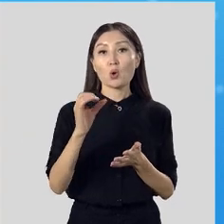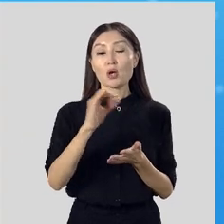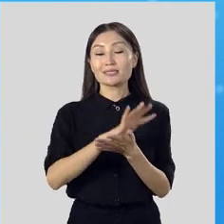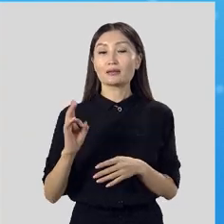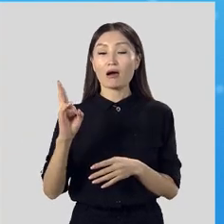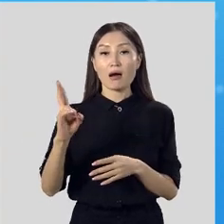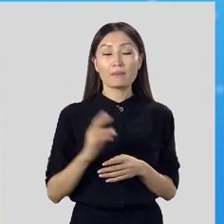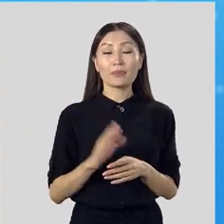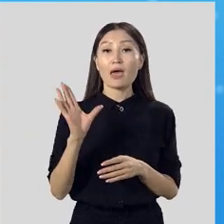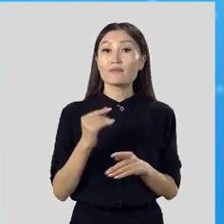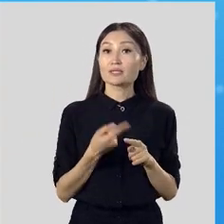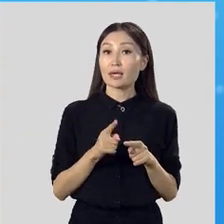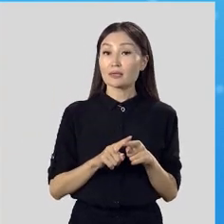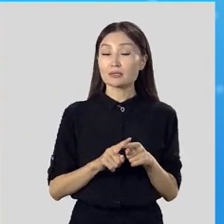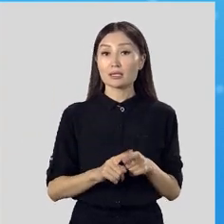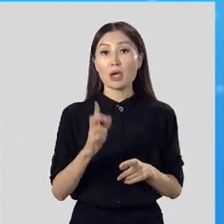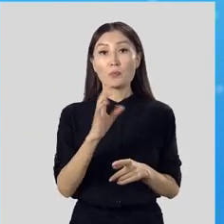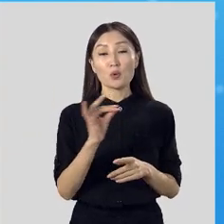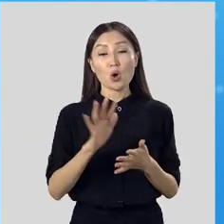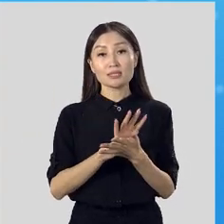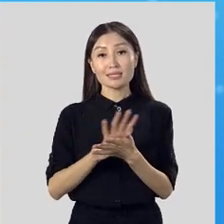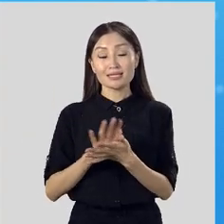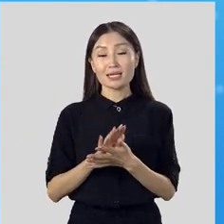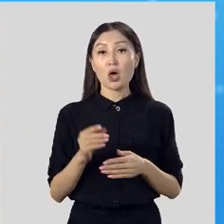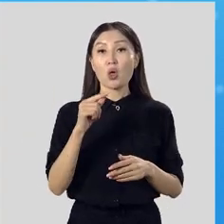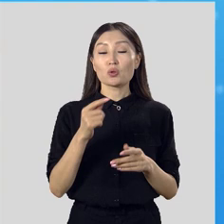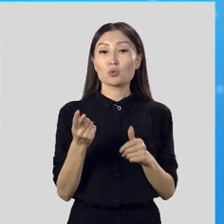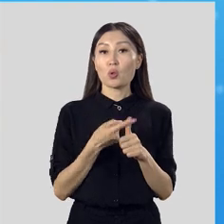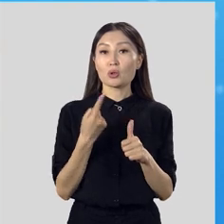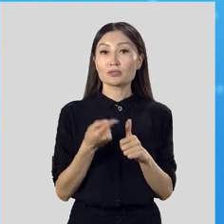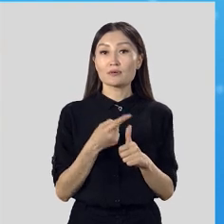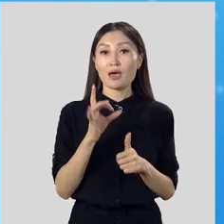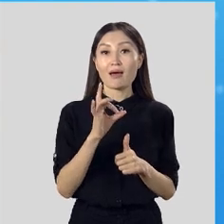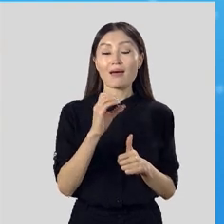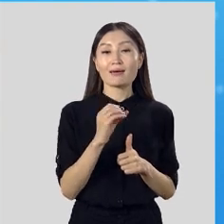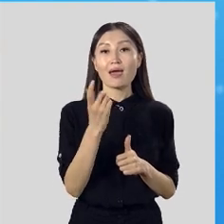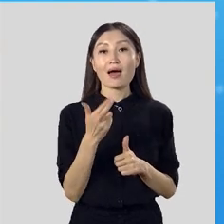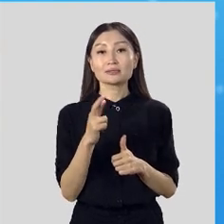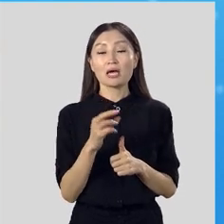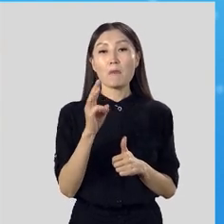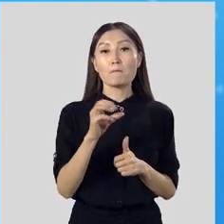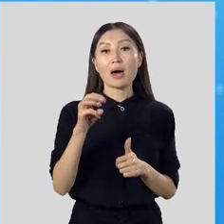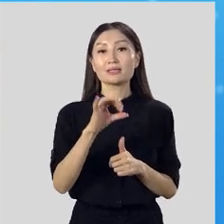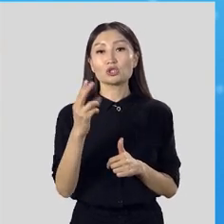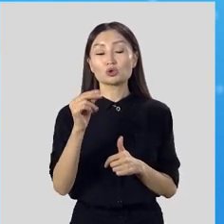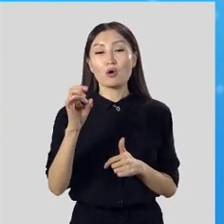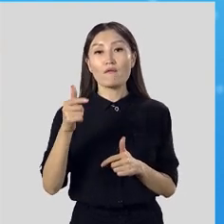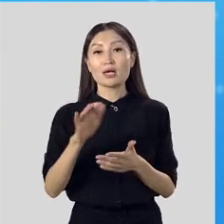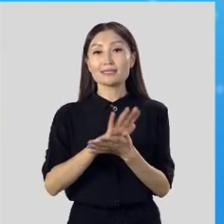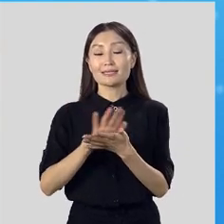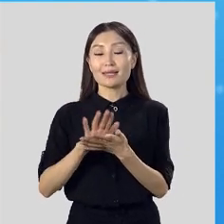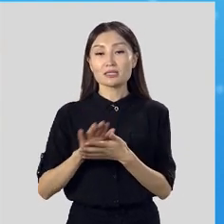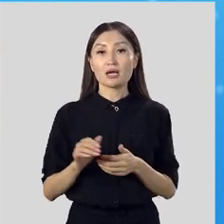биосинтезе белка. Все эти процессы биосинтеза носят название реакций матричного синтеза.